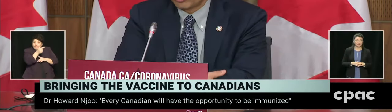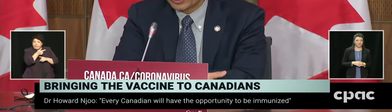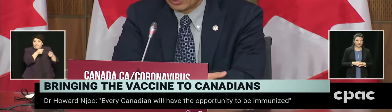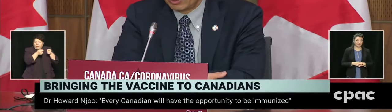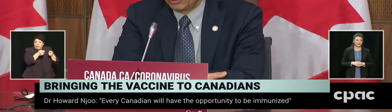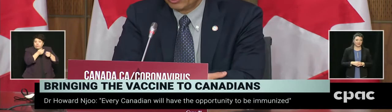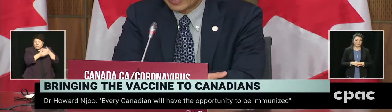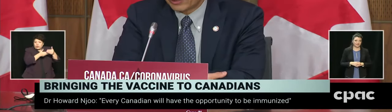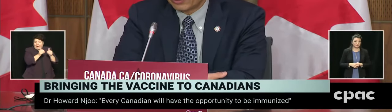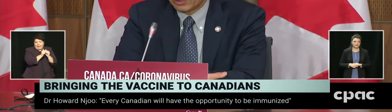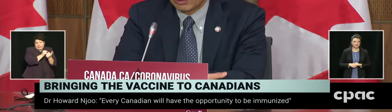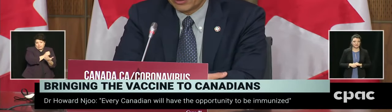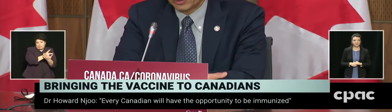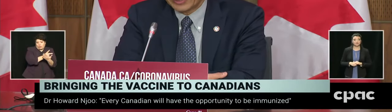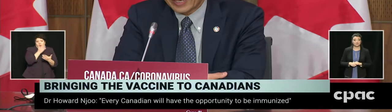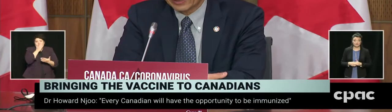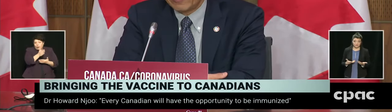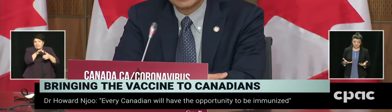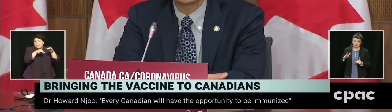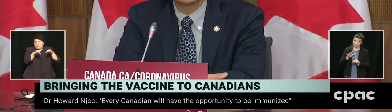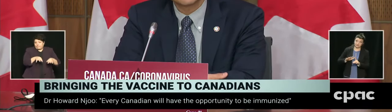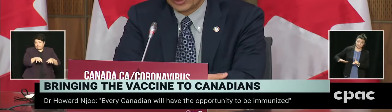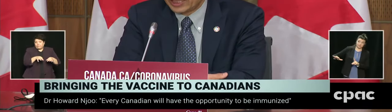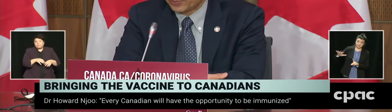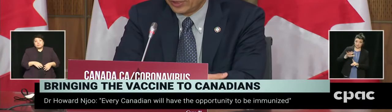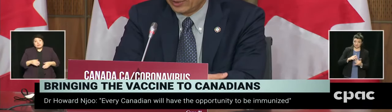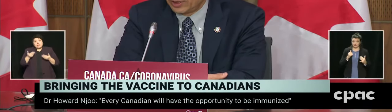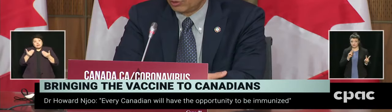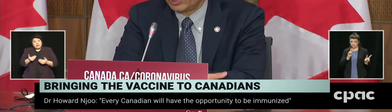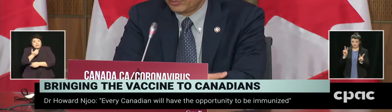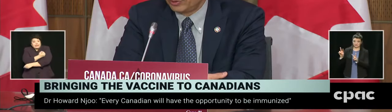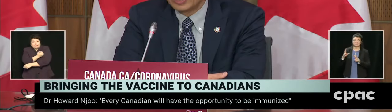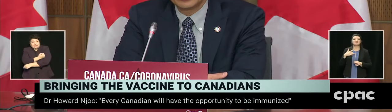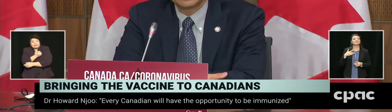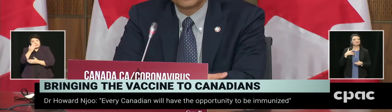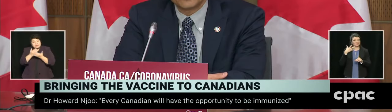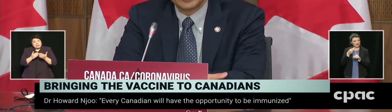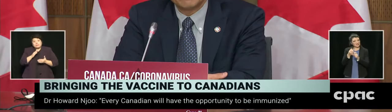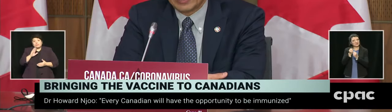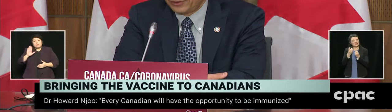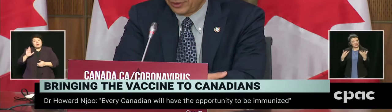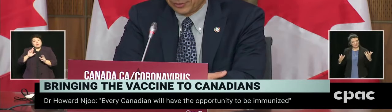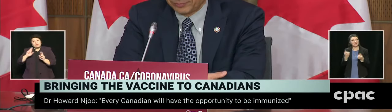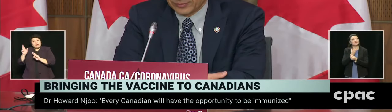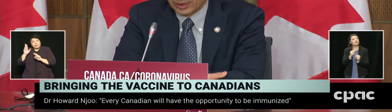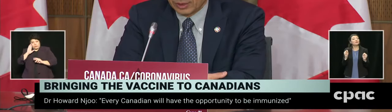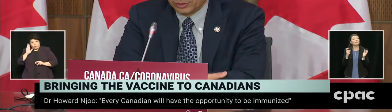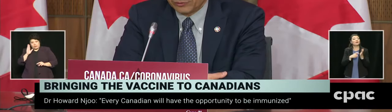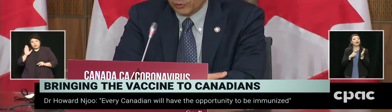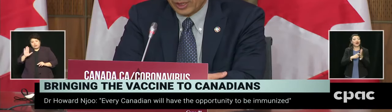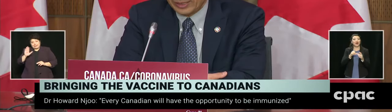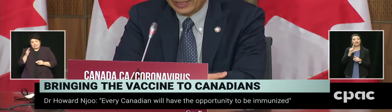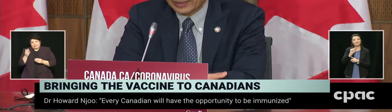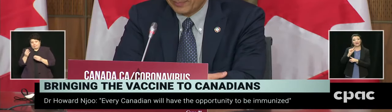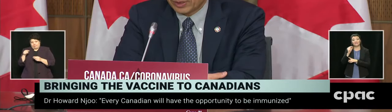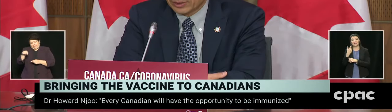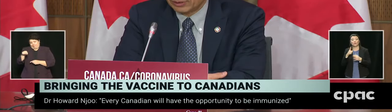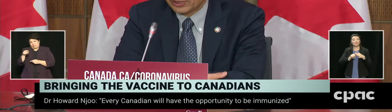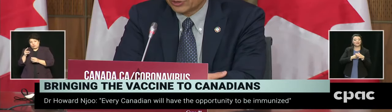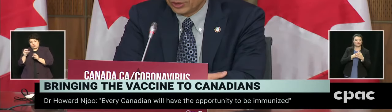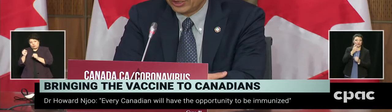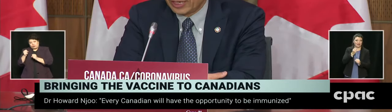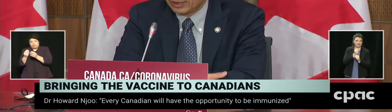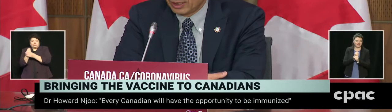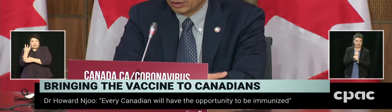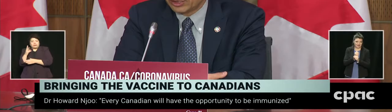des choses, nous nous attendons à ce que certains vaccins soient disponibles au début de 2021. Toutefois, il est important